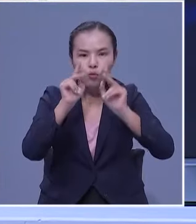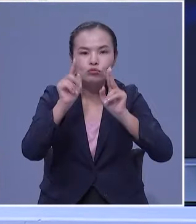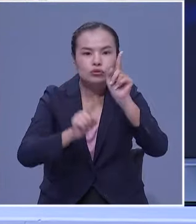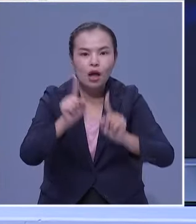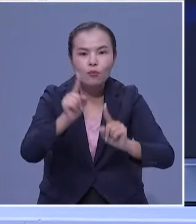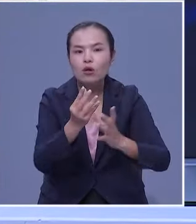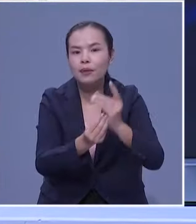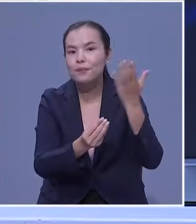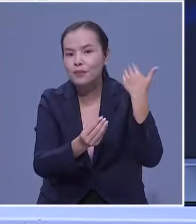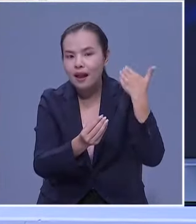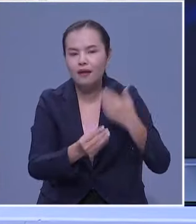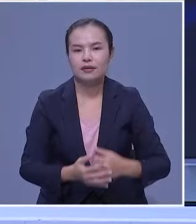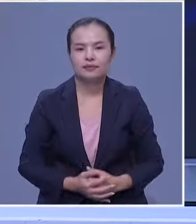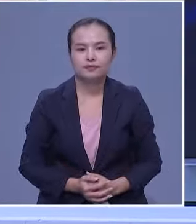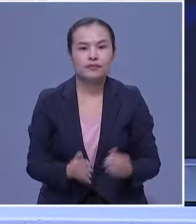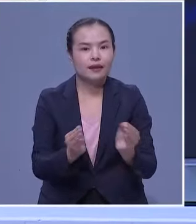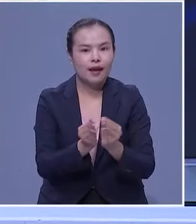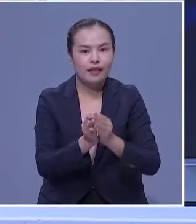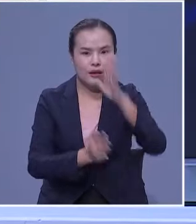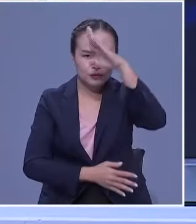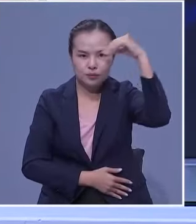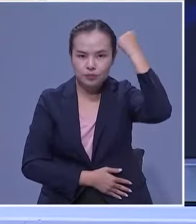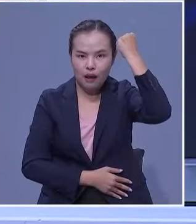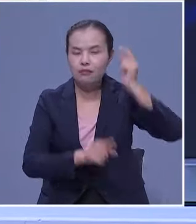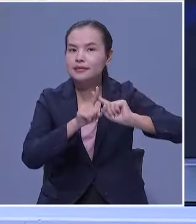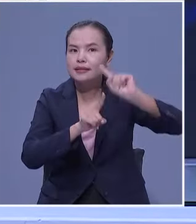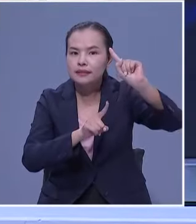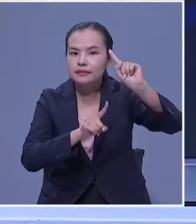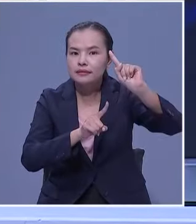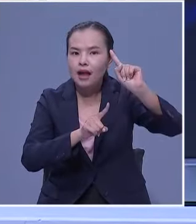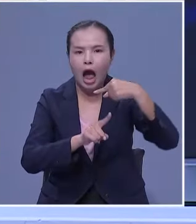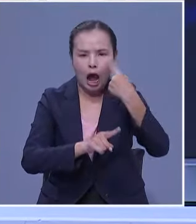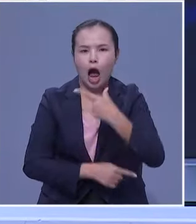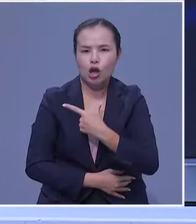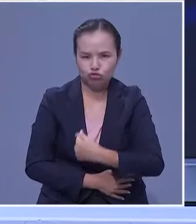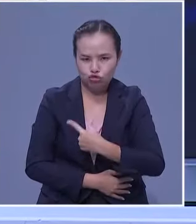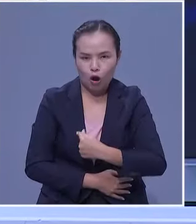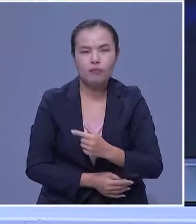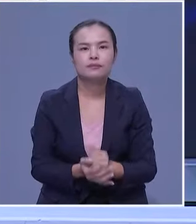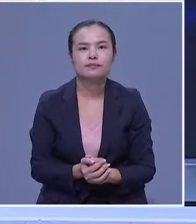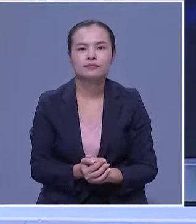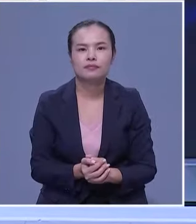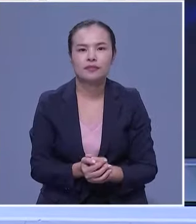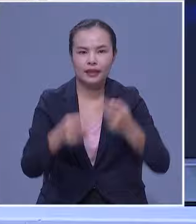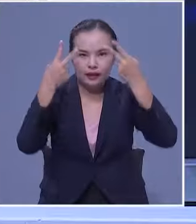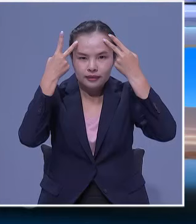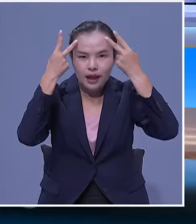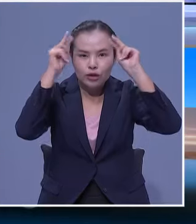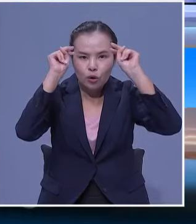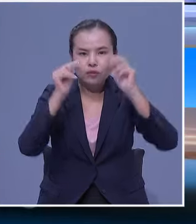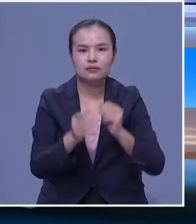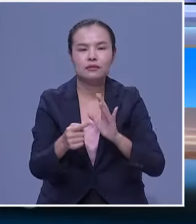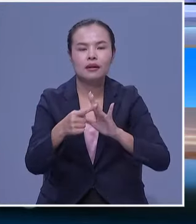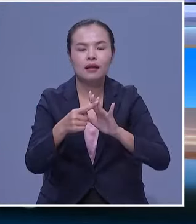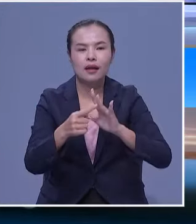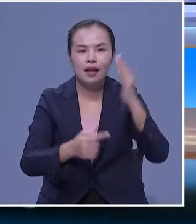เมื่อสุดสัปดาห์ที่ผ่านมาปรากฏว่าคะแนนนายกอิงขึ้นมาเป็นอันดับหนึ่งสำหรับคนที่ชื่นชอบมากที่สุดในฐานะตัวนายกนะคะส่วนคุณเทคณัฐ